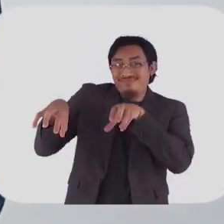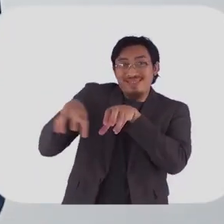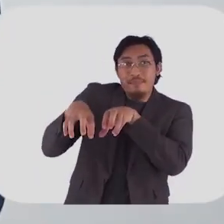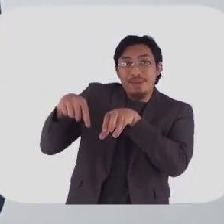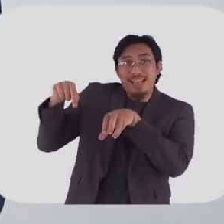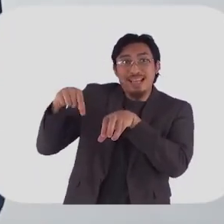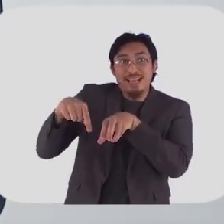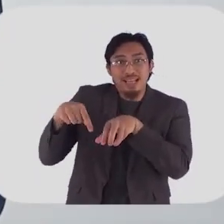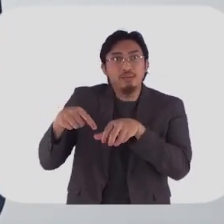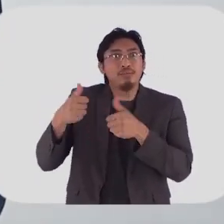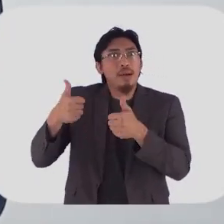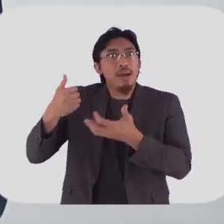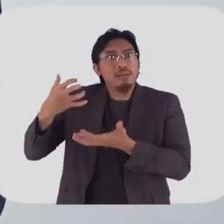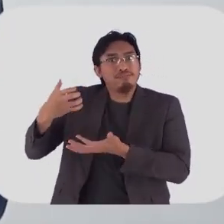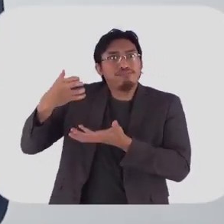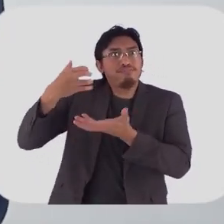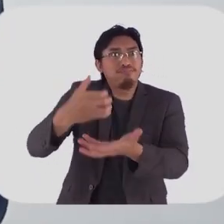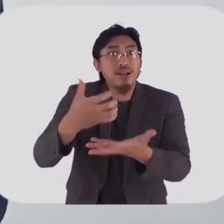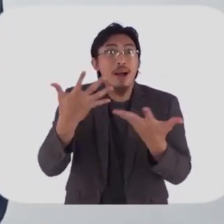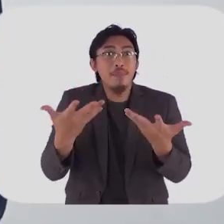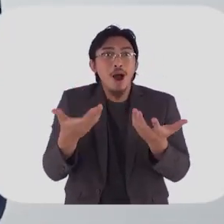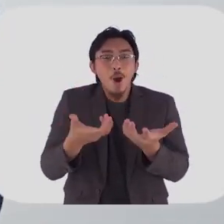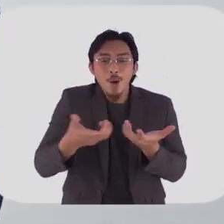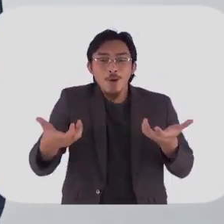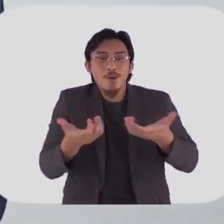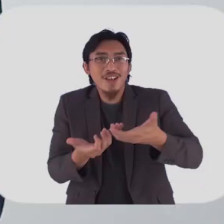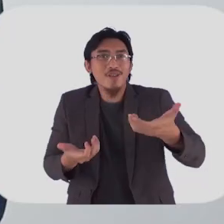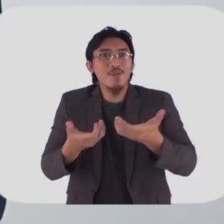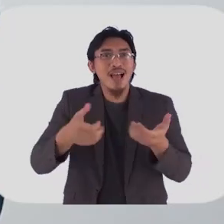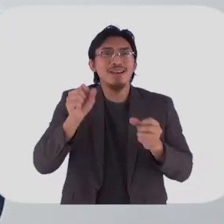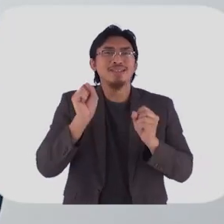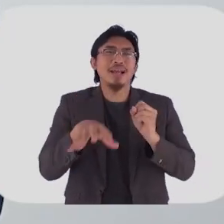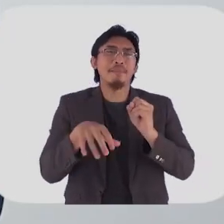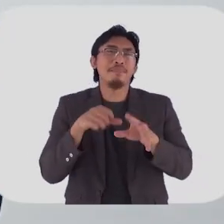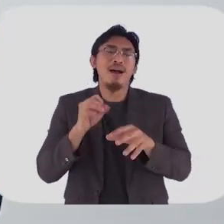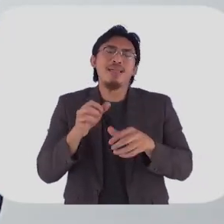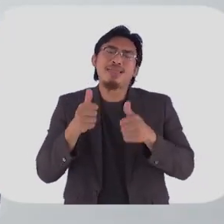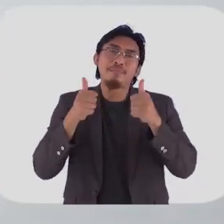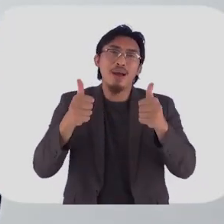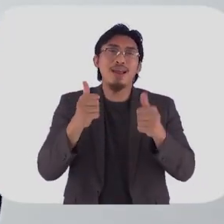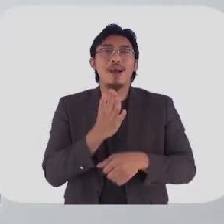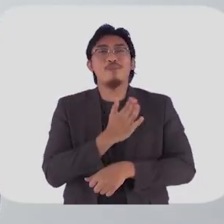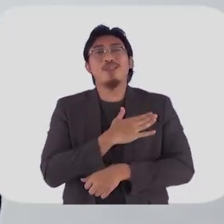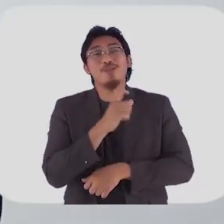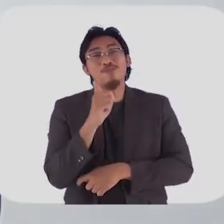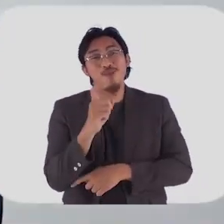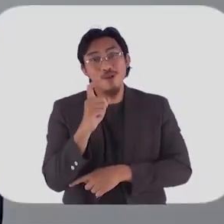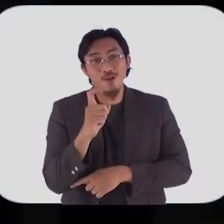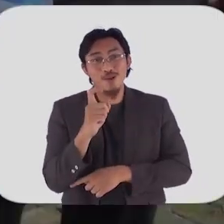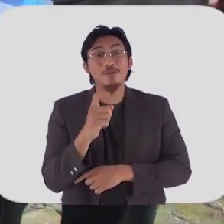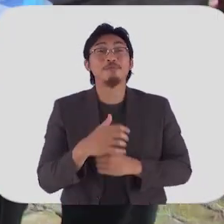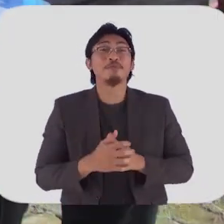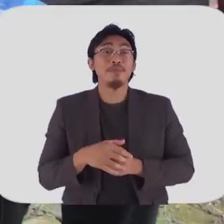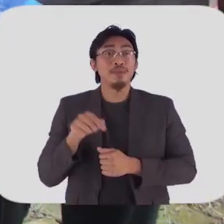mendapatkan penghargaan pasar dengan pengelolaan sampah terbaik di Kabupaten